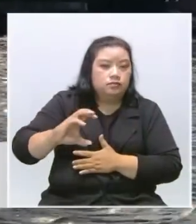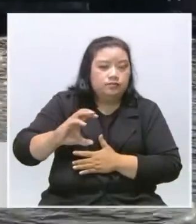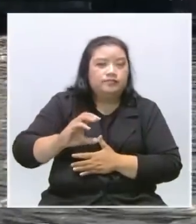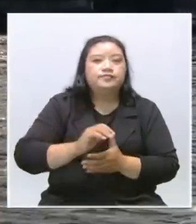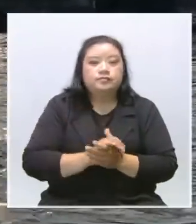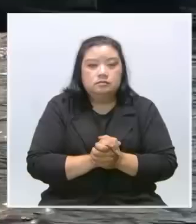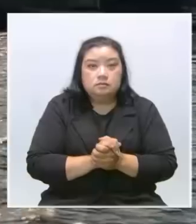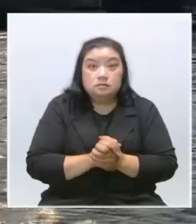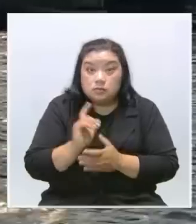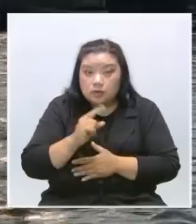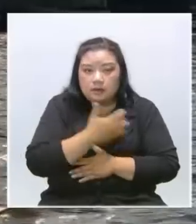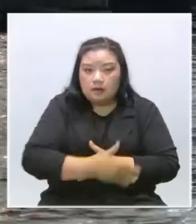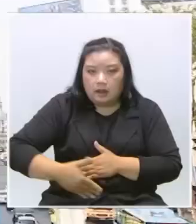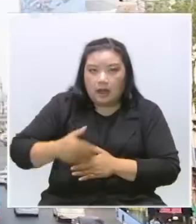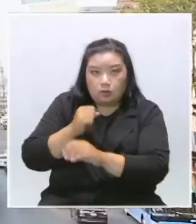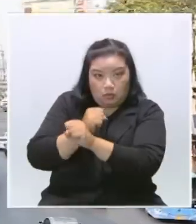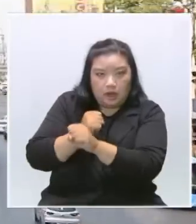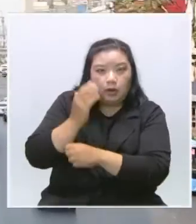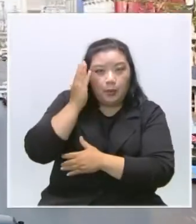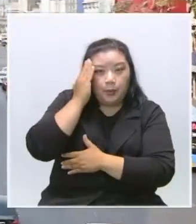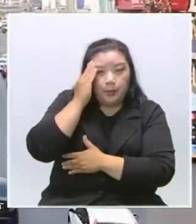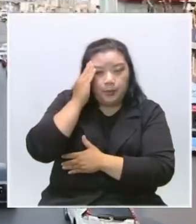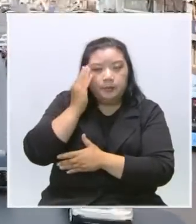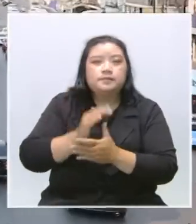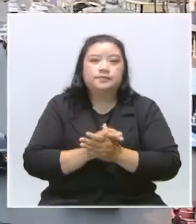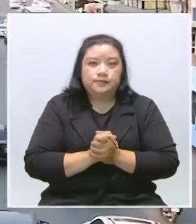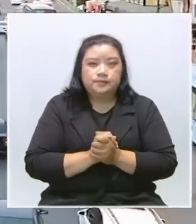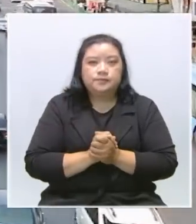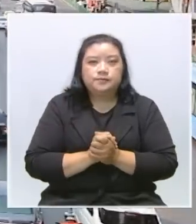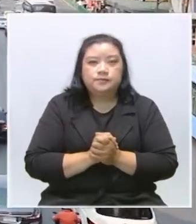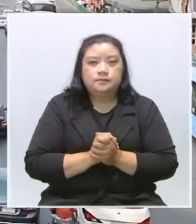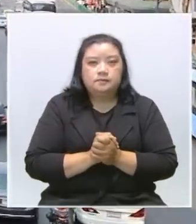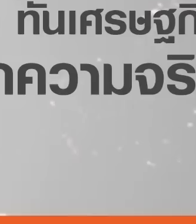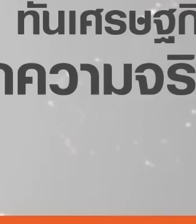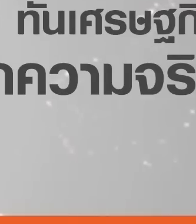Celsiusก็ดูแลสุขภาพกนด้วยนะครัช่นอากาศเปี่ยนแปรงครับใช่ค่ะ